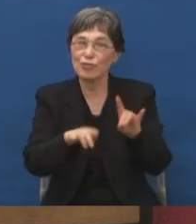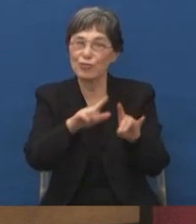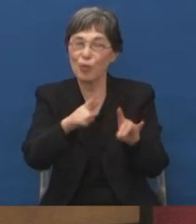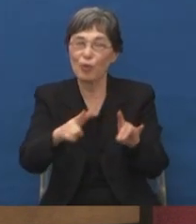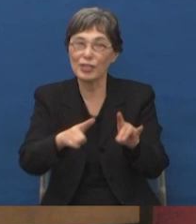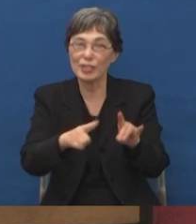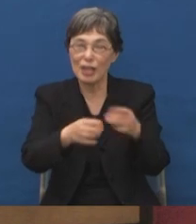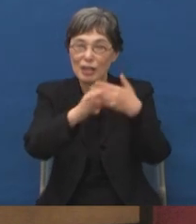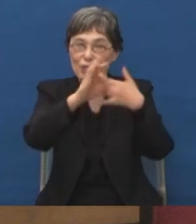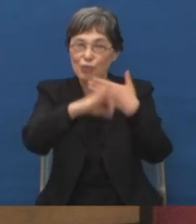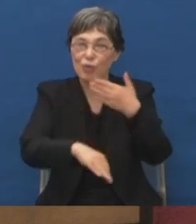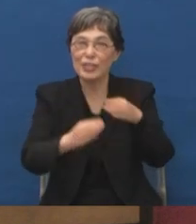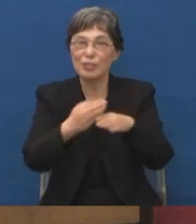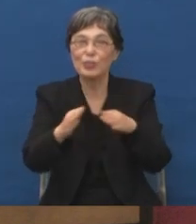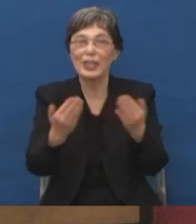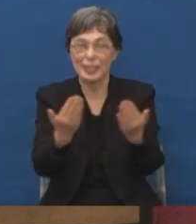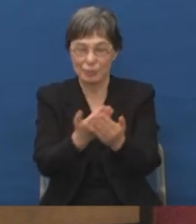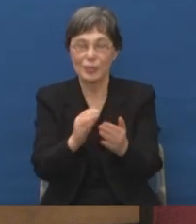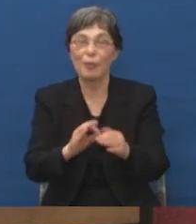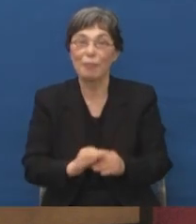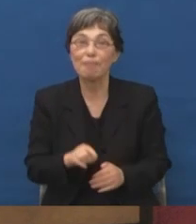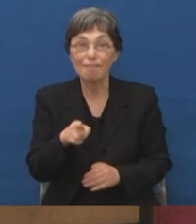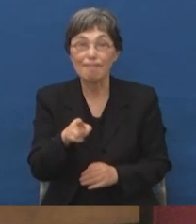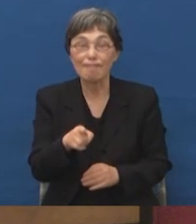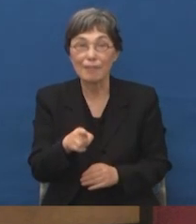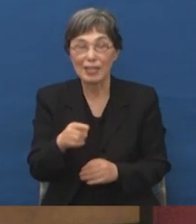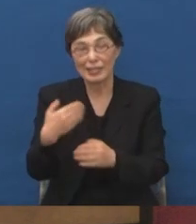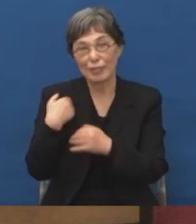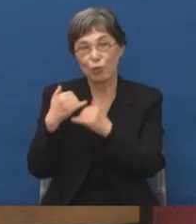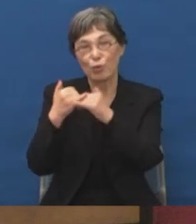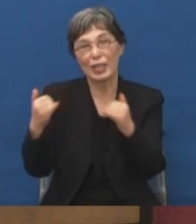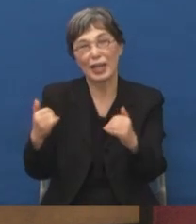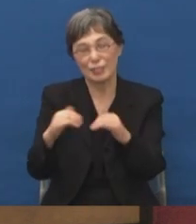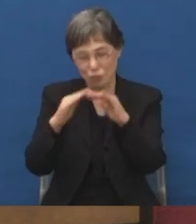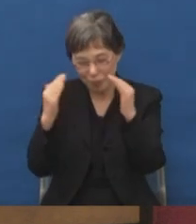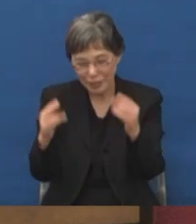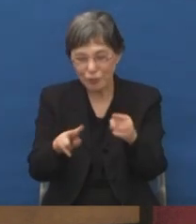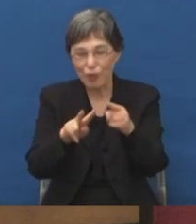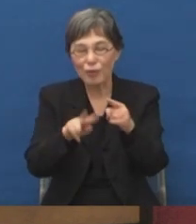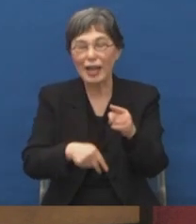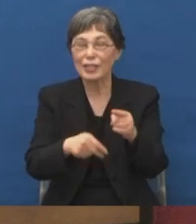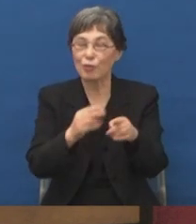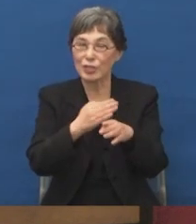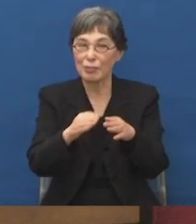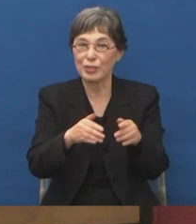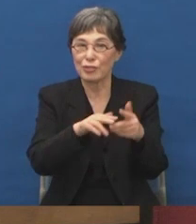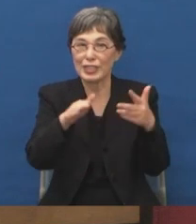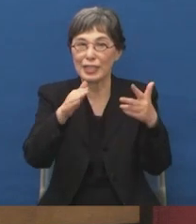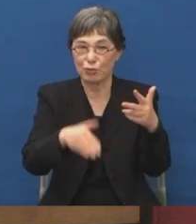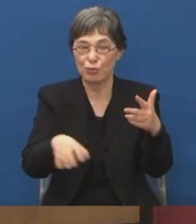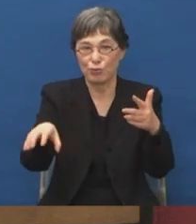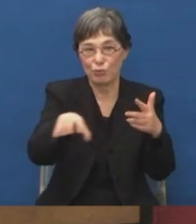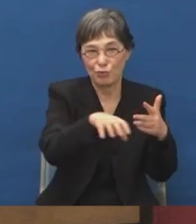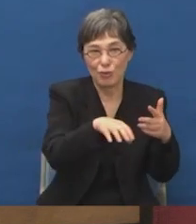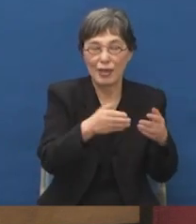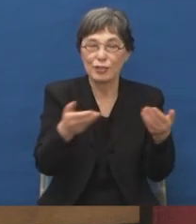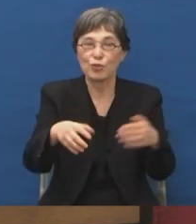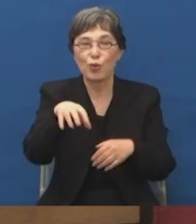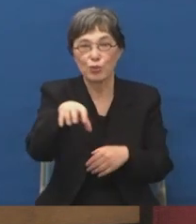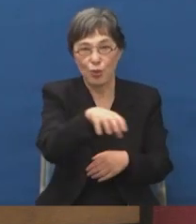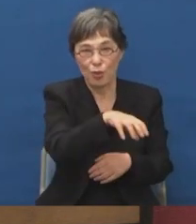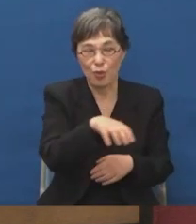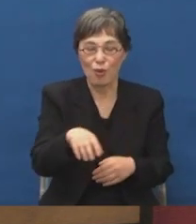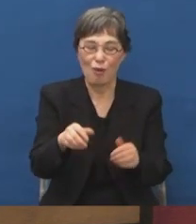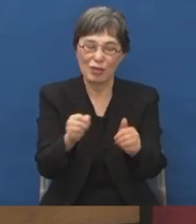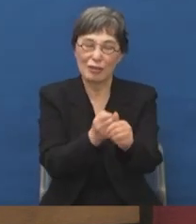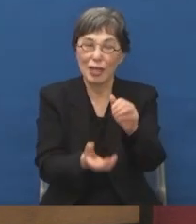する条例の一部改正については理事者からすべての介護サービス施設事業所において虐